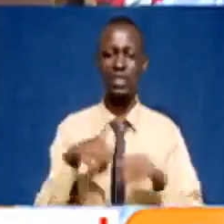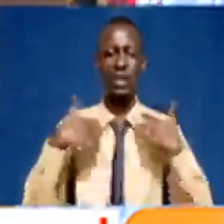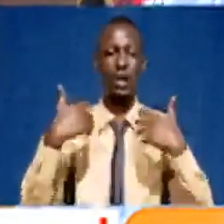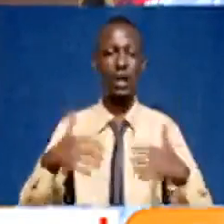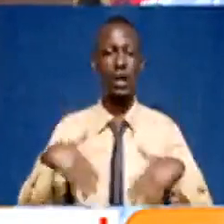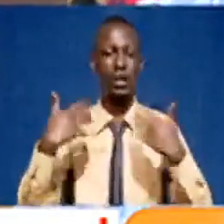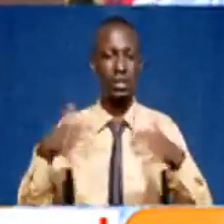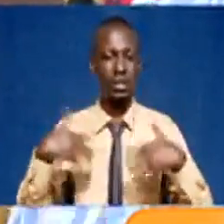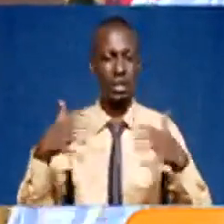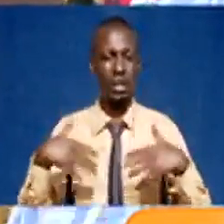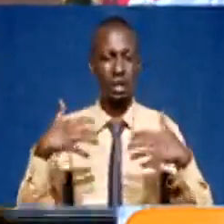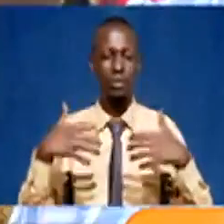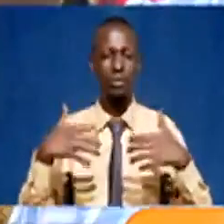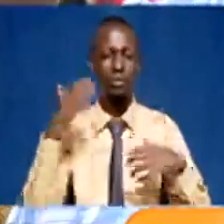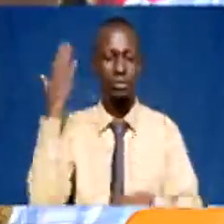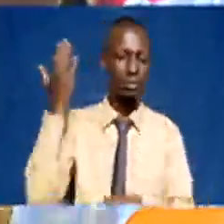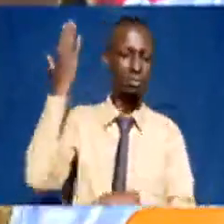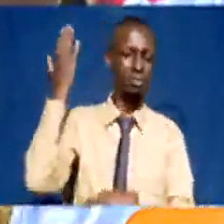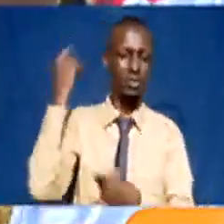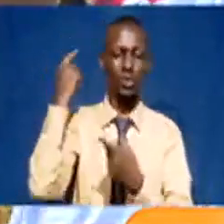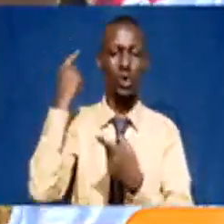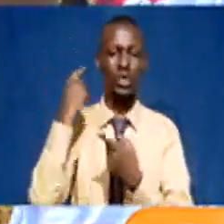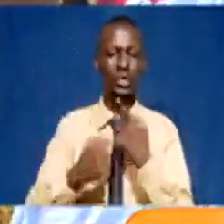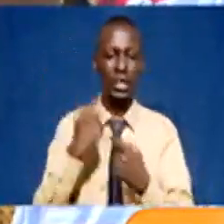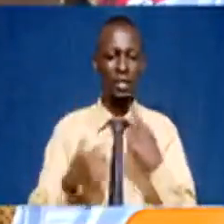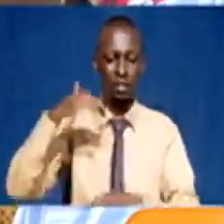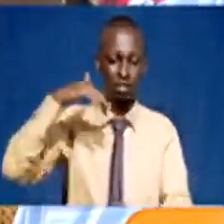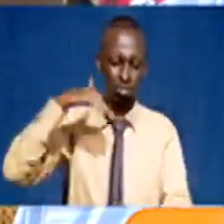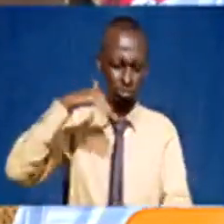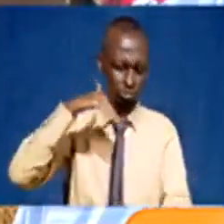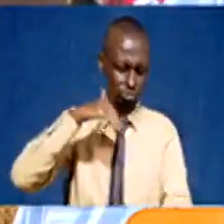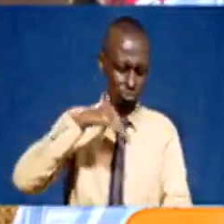agriculture, ambao mwaka ambao ulikuwa hapo mbeleni, ilikuwa imeenda chini kwa